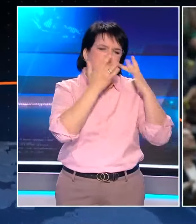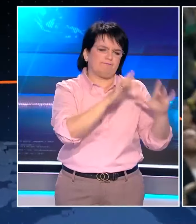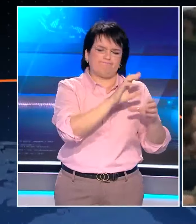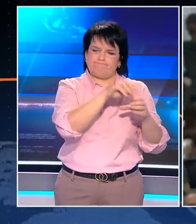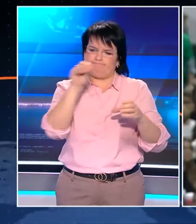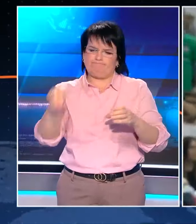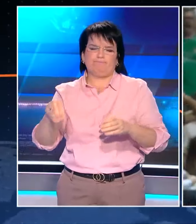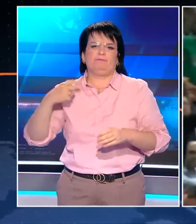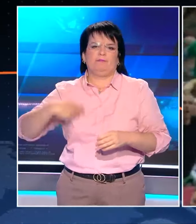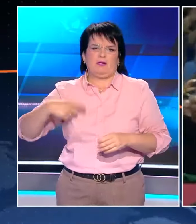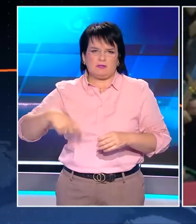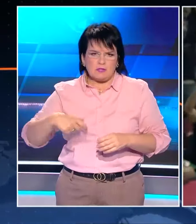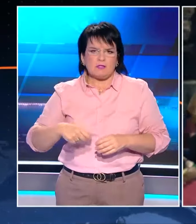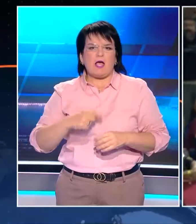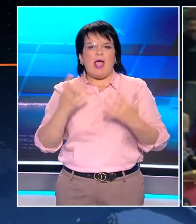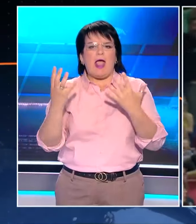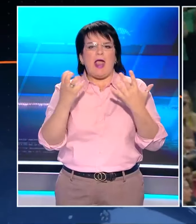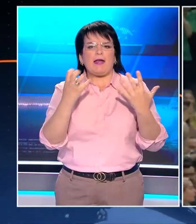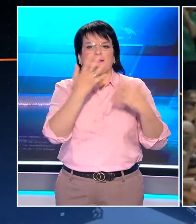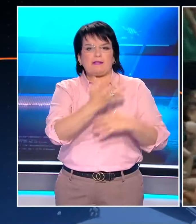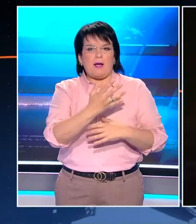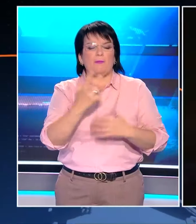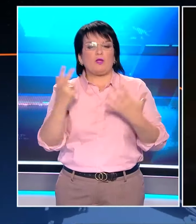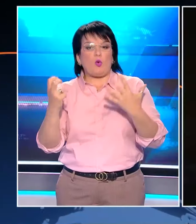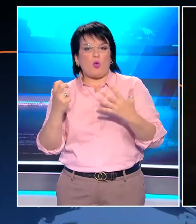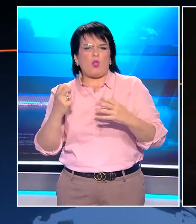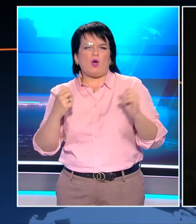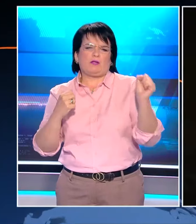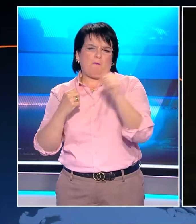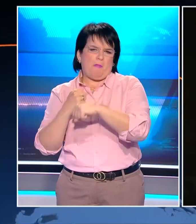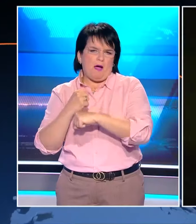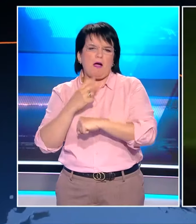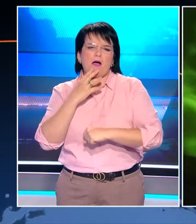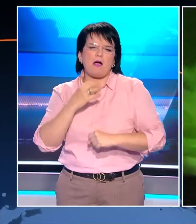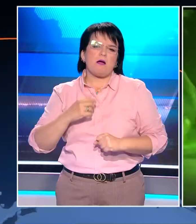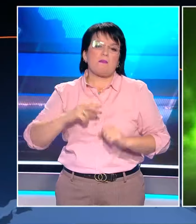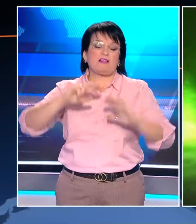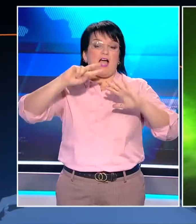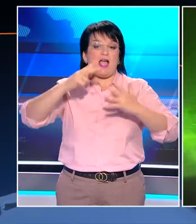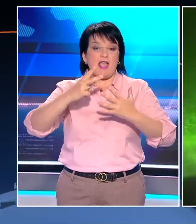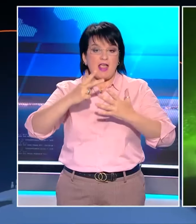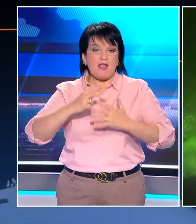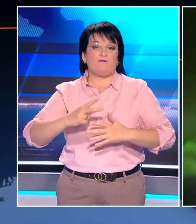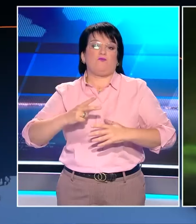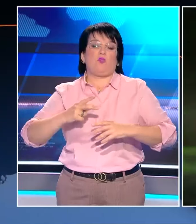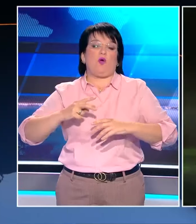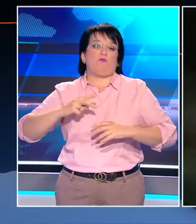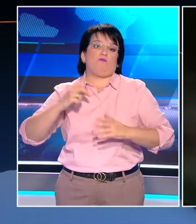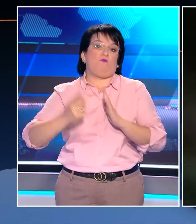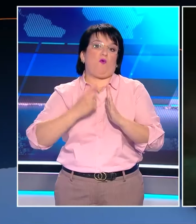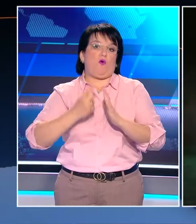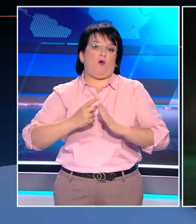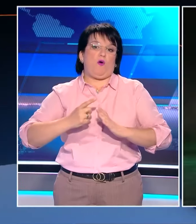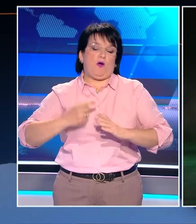τριφύλι επιβλήθηκε της Ρεάλ Μαδρίτης με 95-80 στον τελικό της EuroLeague και έραψε το 7ο αστέρι στη φανέλα του.